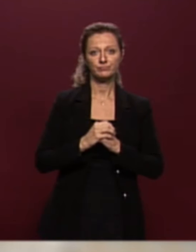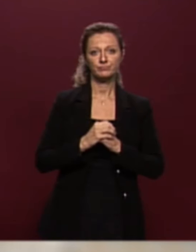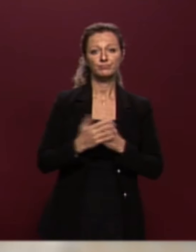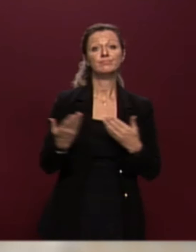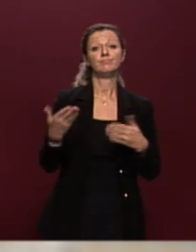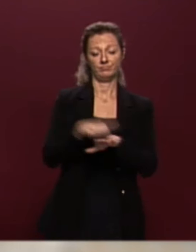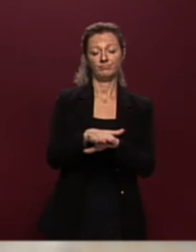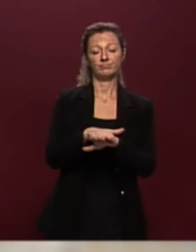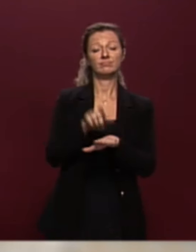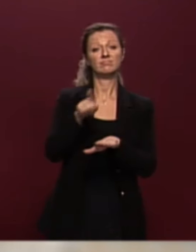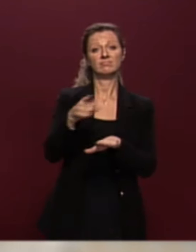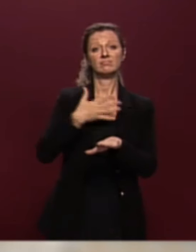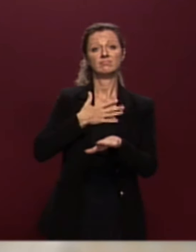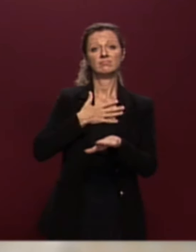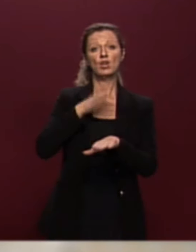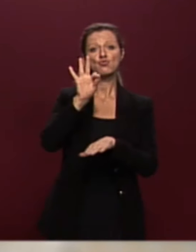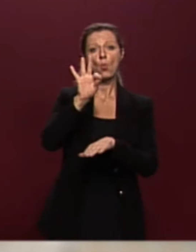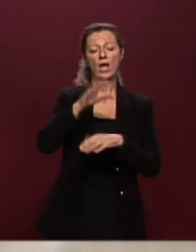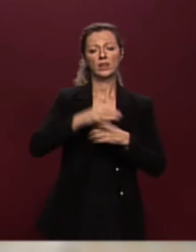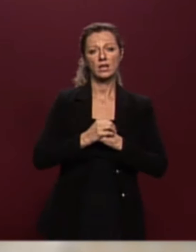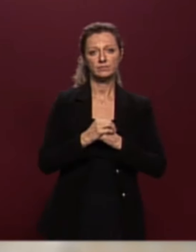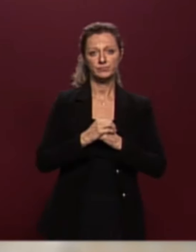Aveva 50 anni.